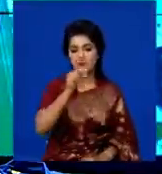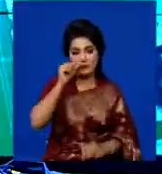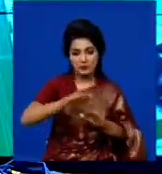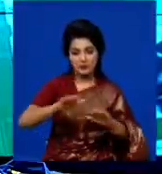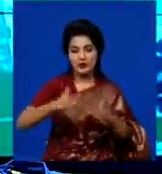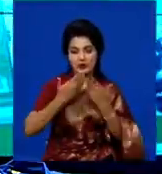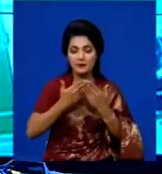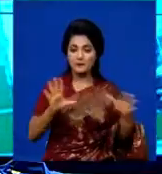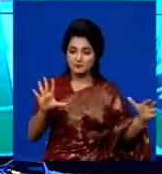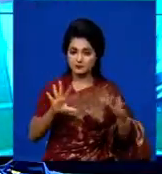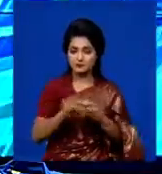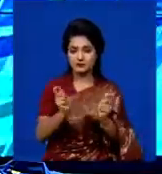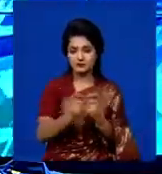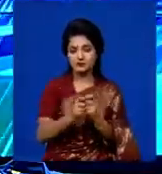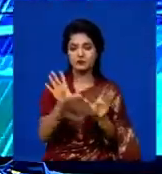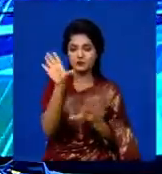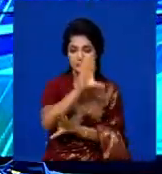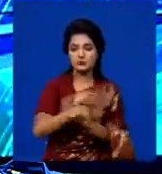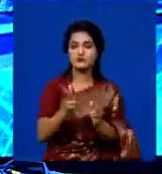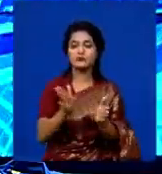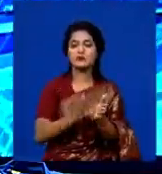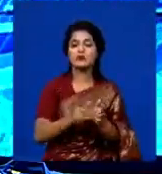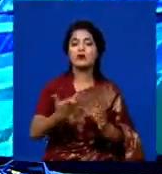ছাত্রছাত্রীদের সম্পৃক্ত করে এই কর্মসূচির উদ্বোধন করেন